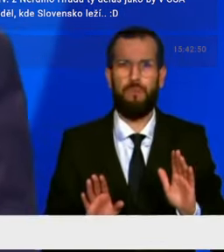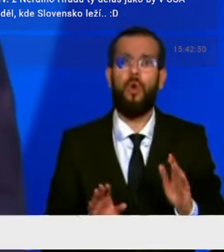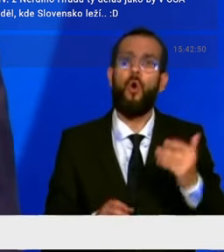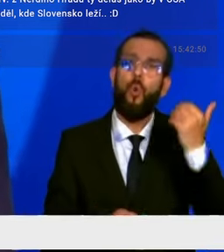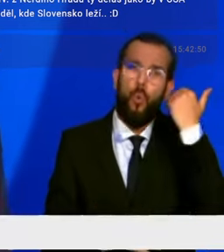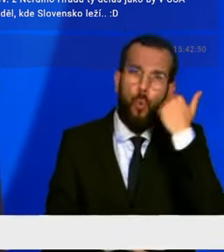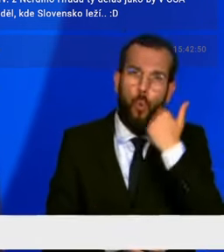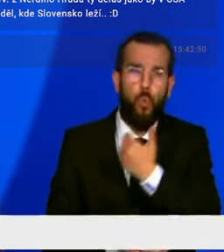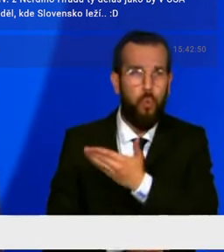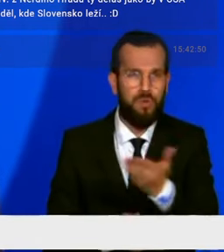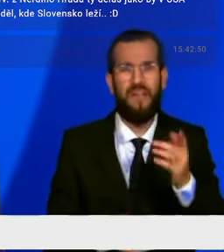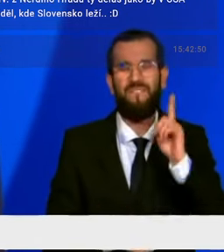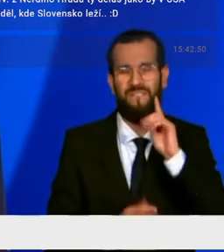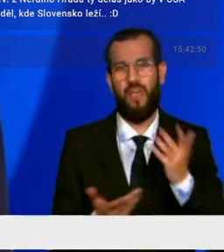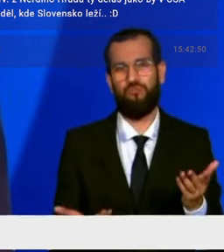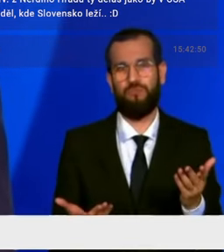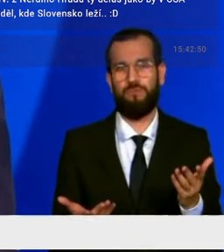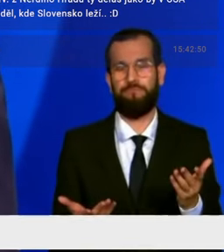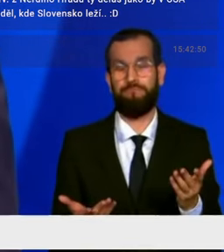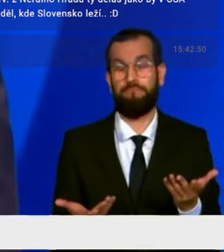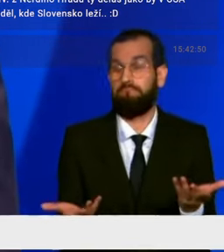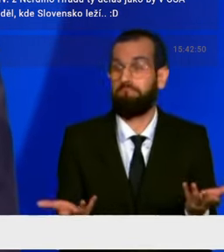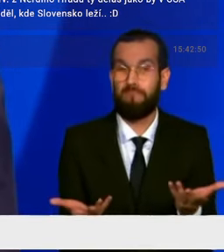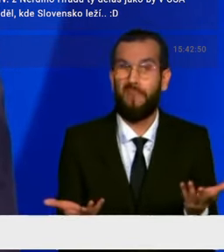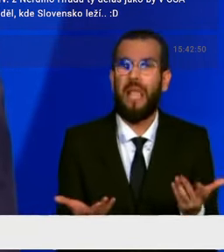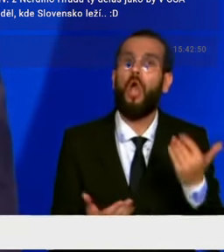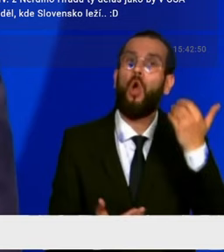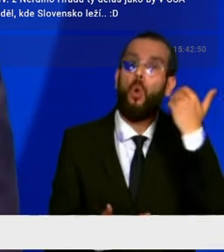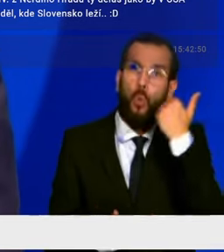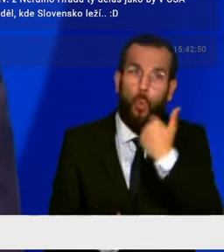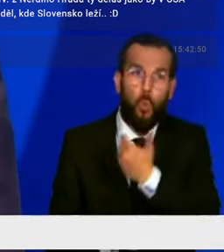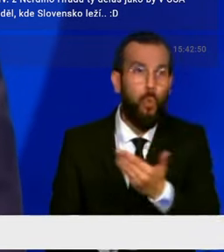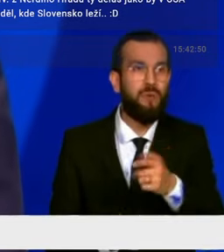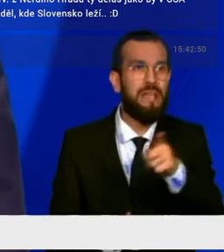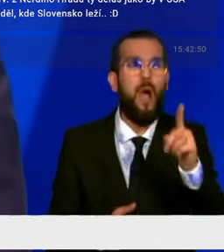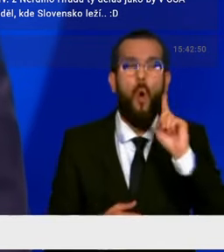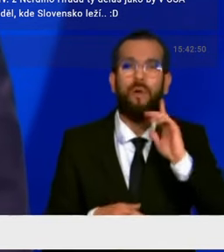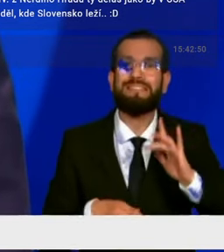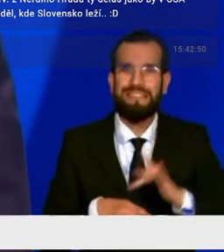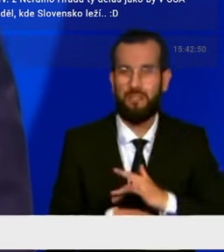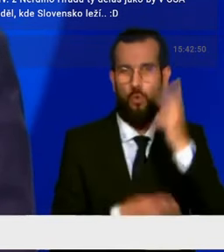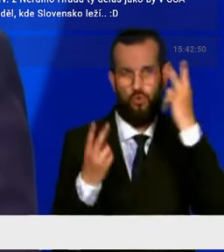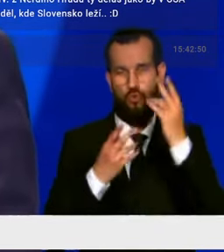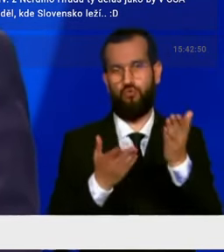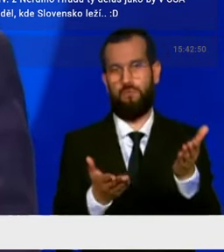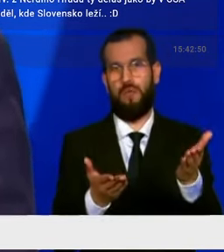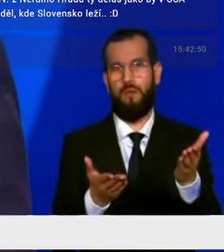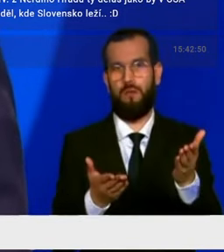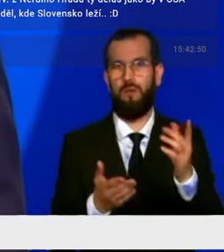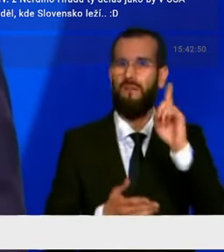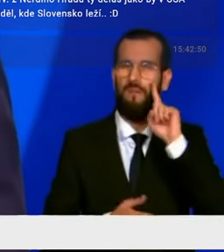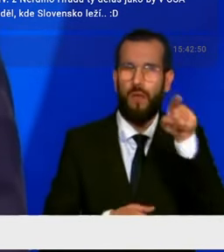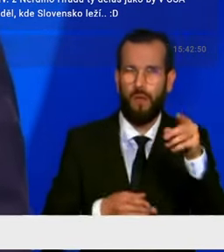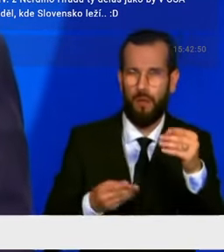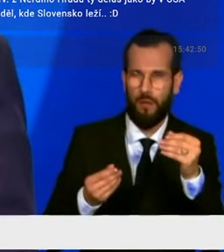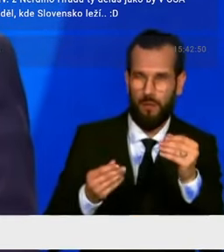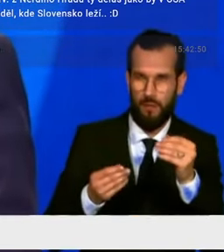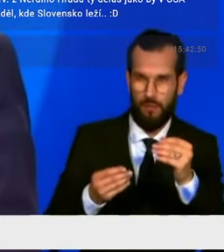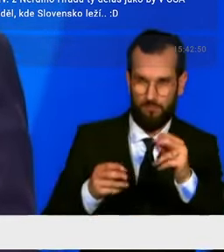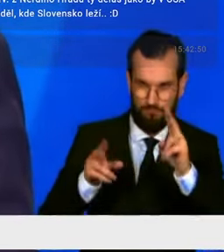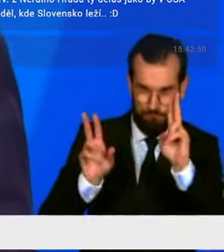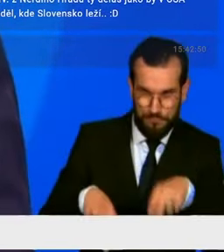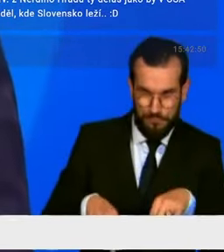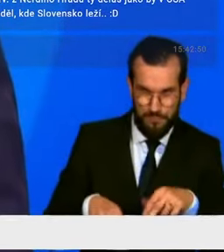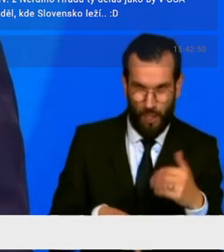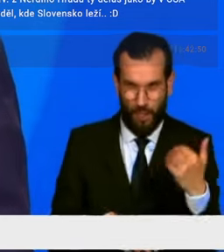hlavne viete to najkrajšie na tom je ľudia a národ oni cítia či niekto im hovorí naučenú frázu alebo sa im